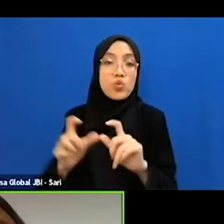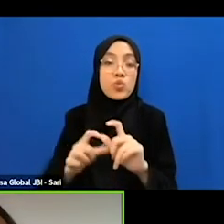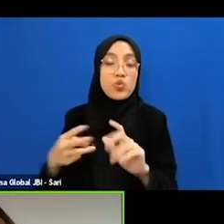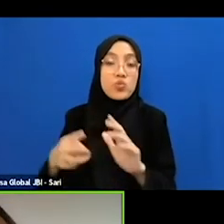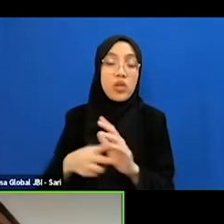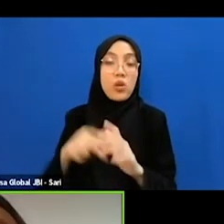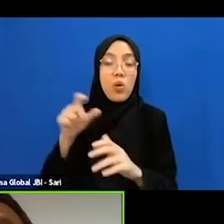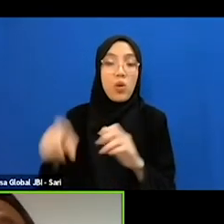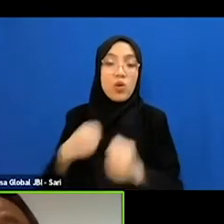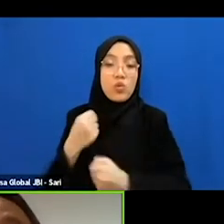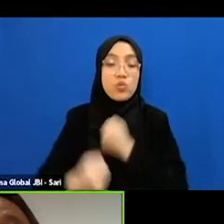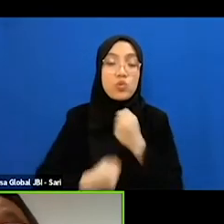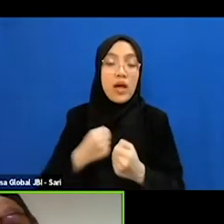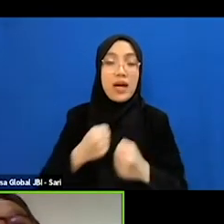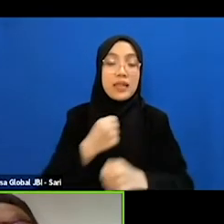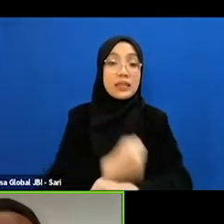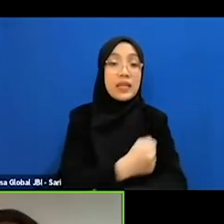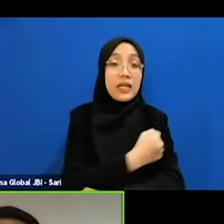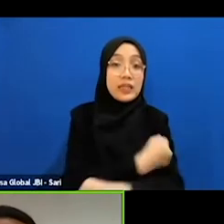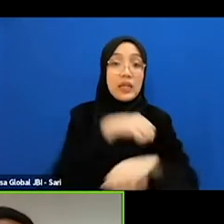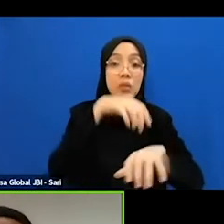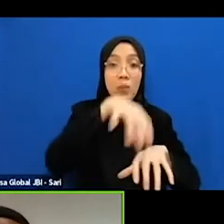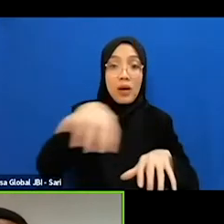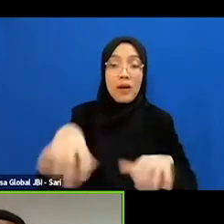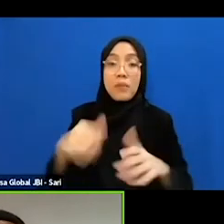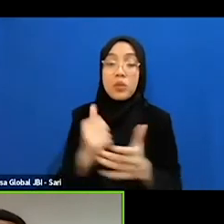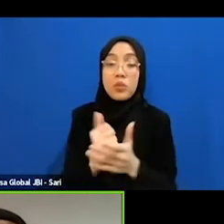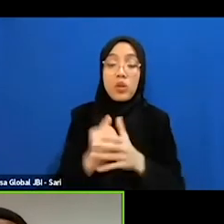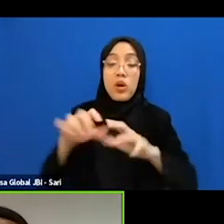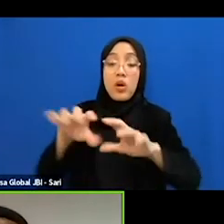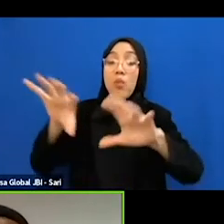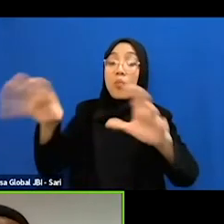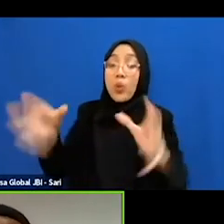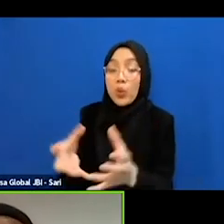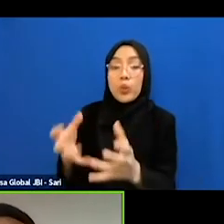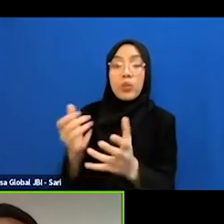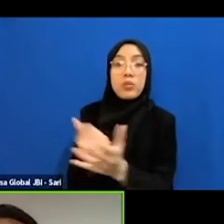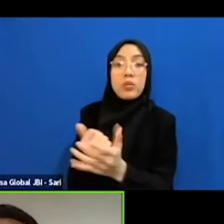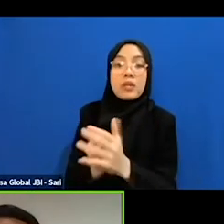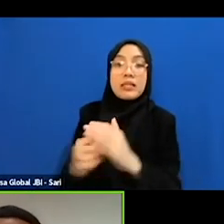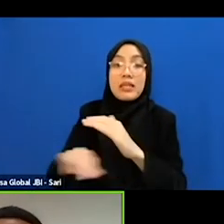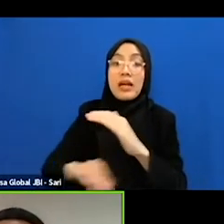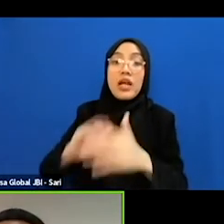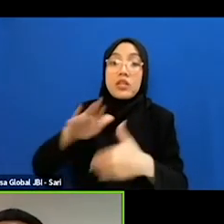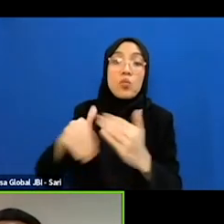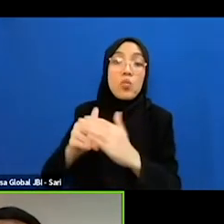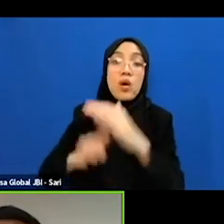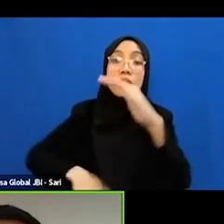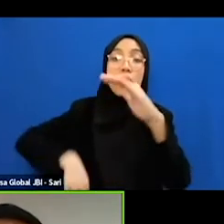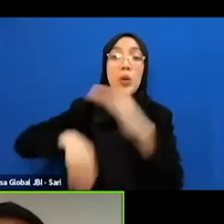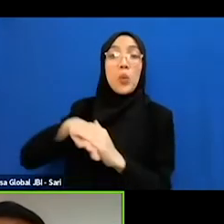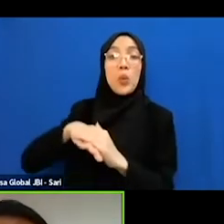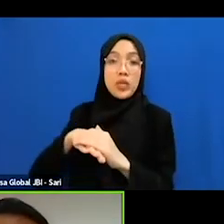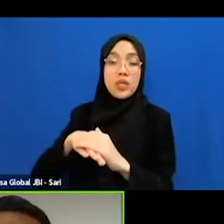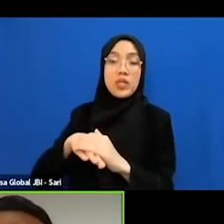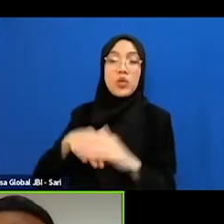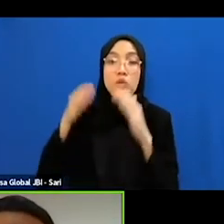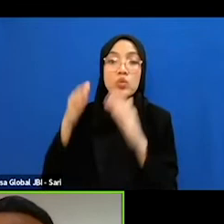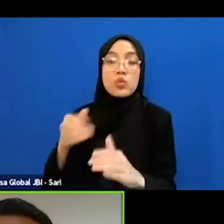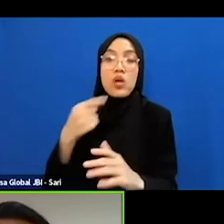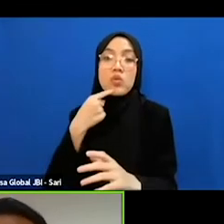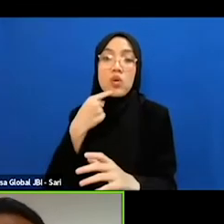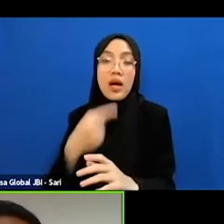untuk memastikan bahwa ini betul-betul produknya itu memenuhi segala hal ihwal tentang perlindungan terhadap